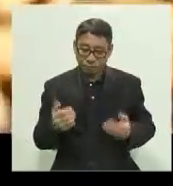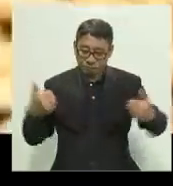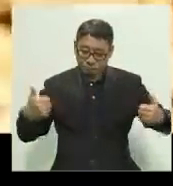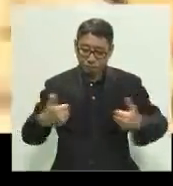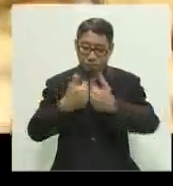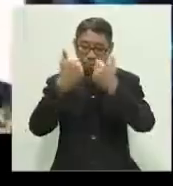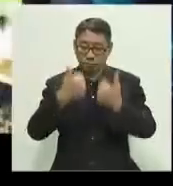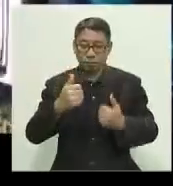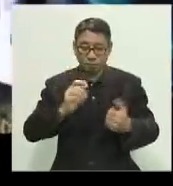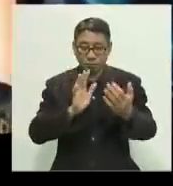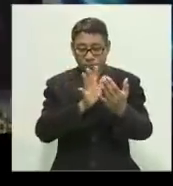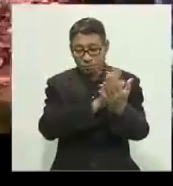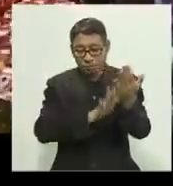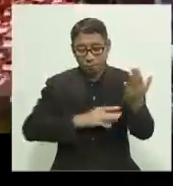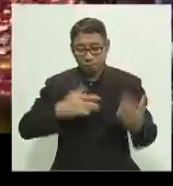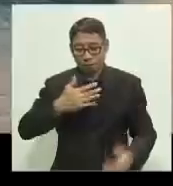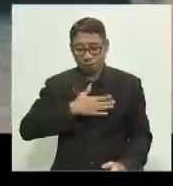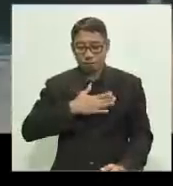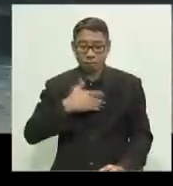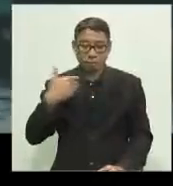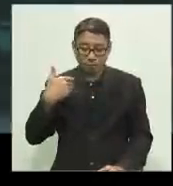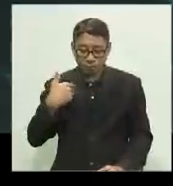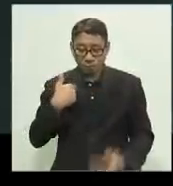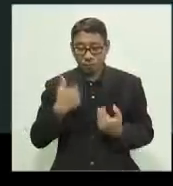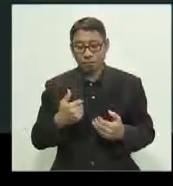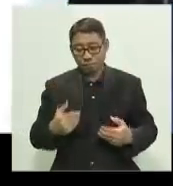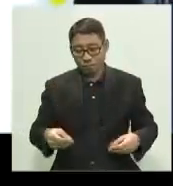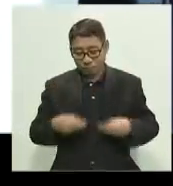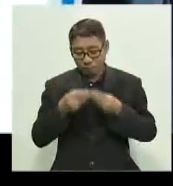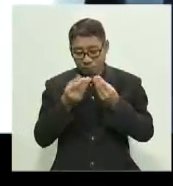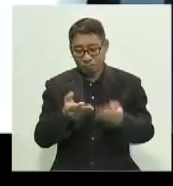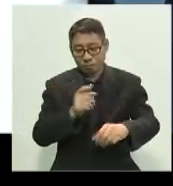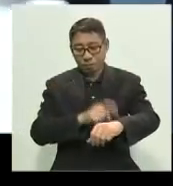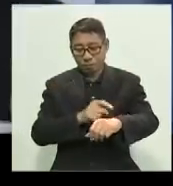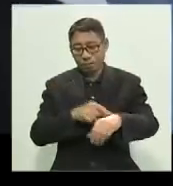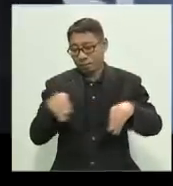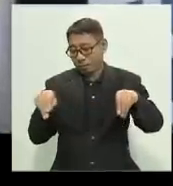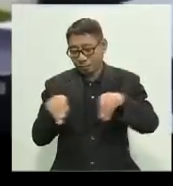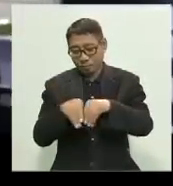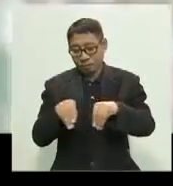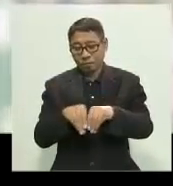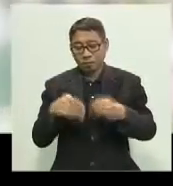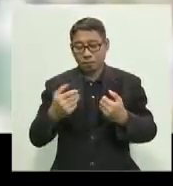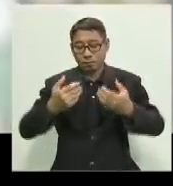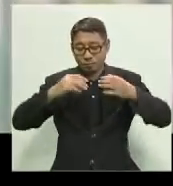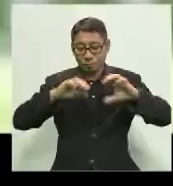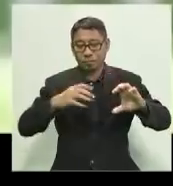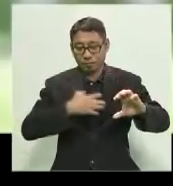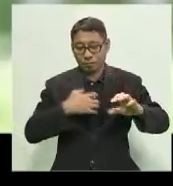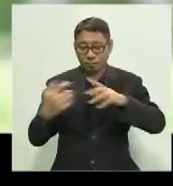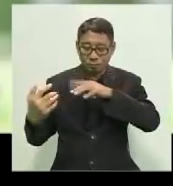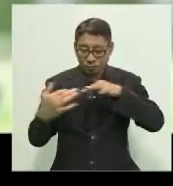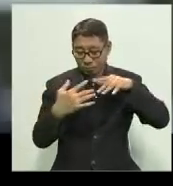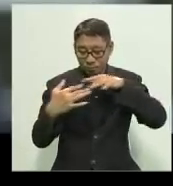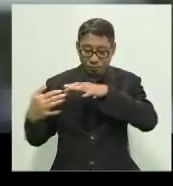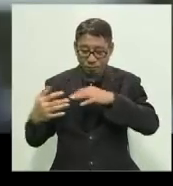ทศกูมีเพียงแต่ว่าจังหวะในการปล่อยเพลงสู่สาธารณะเป็นช่วงเวลาใกล้เคียงกันโดยรัฐบาลต้องการสื่อสาร